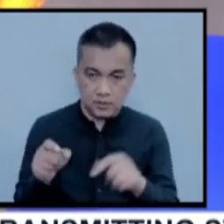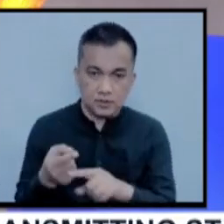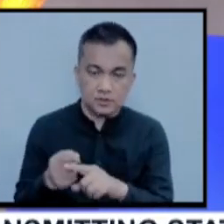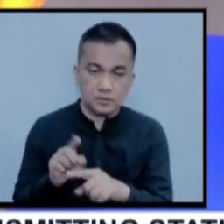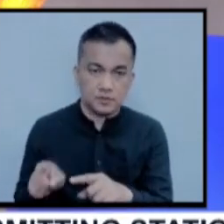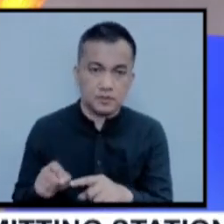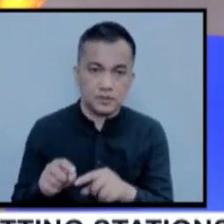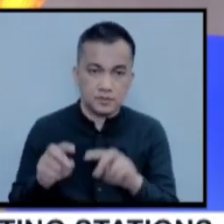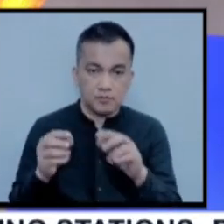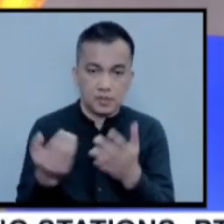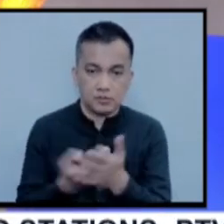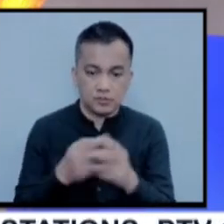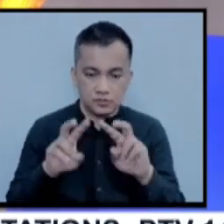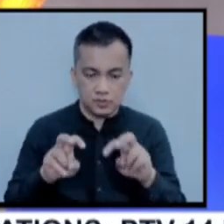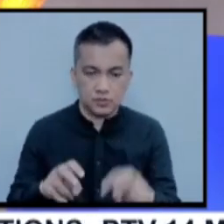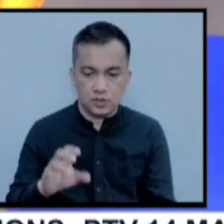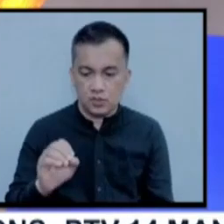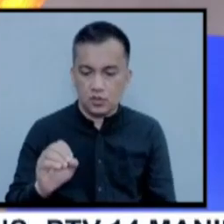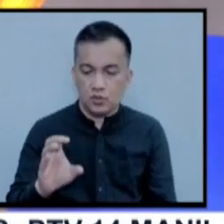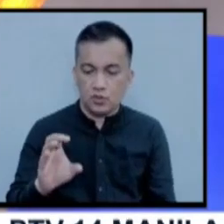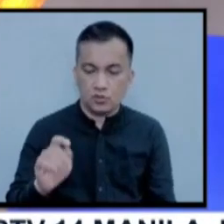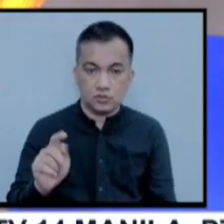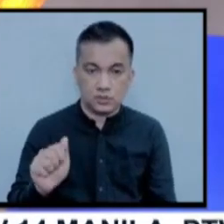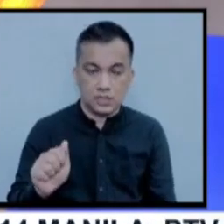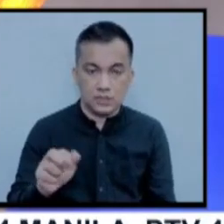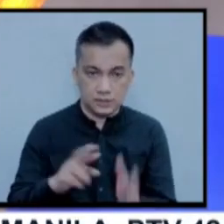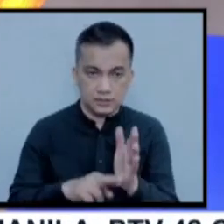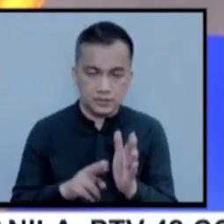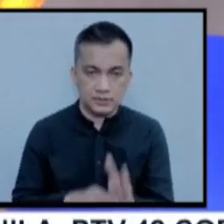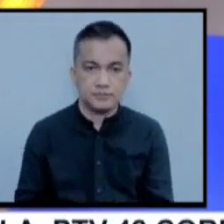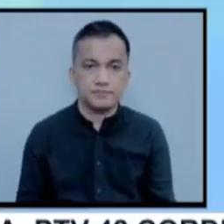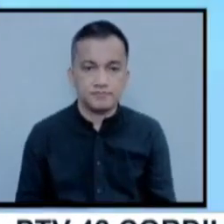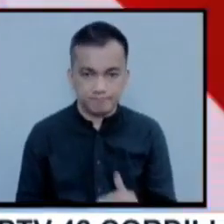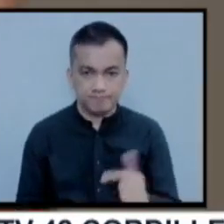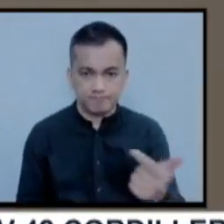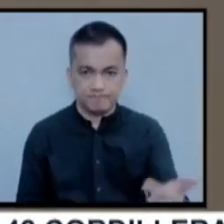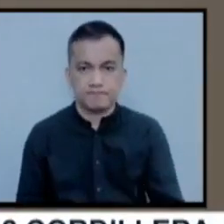survey ng Octa research si Kenneth pasyente sa